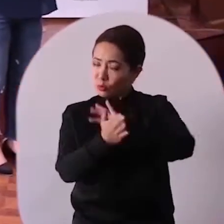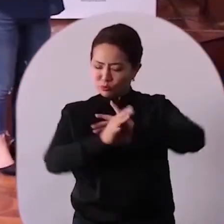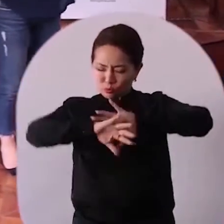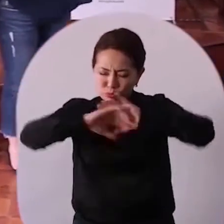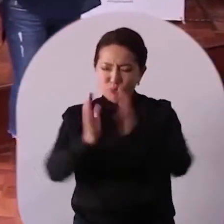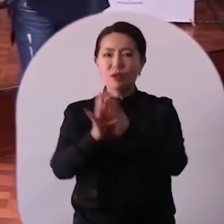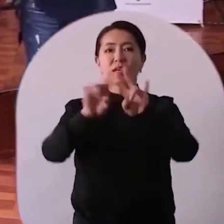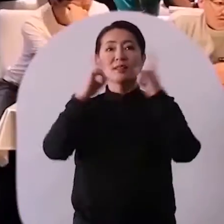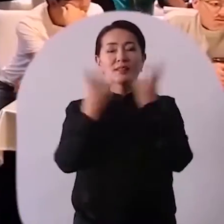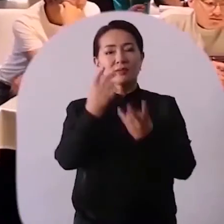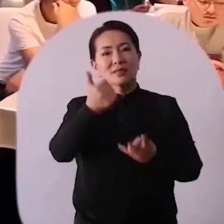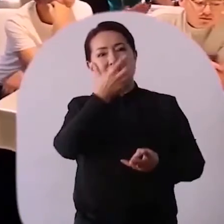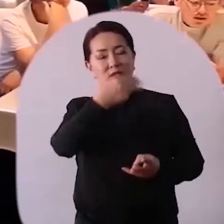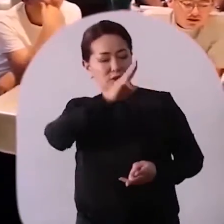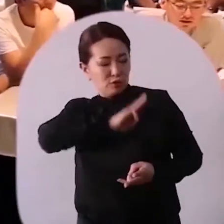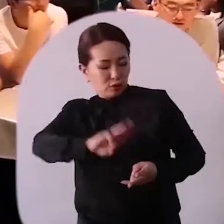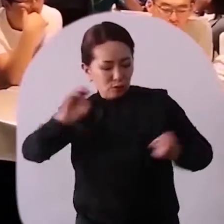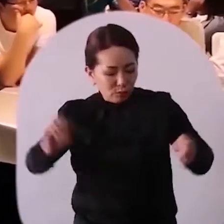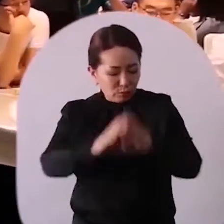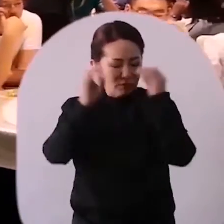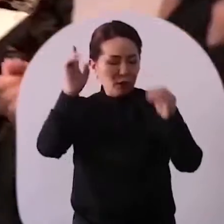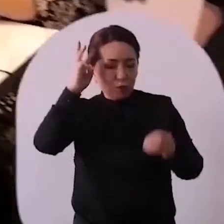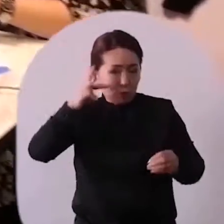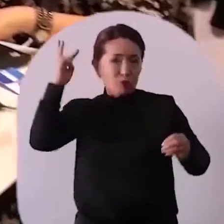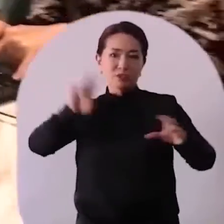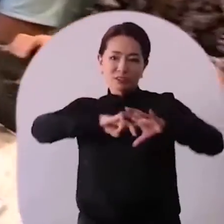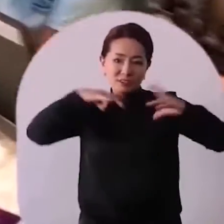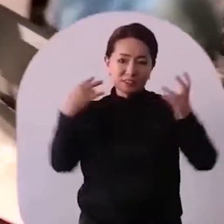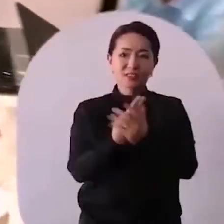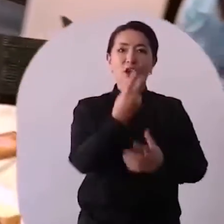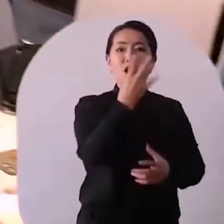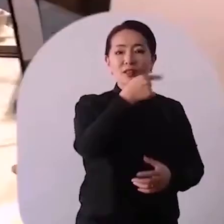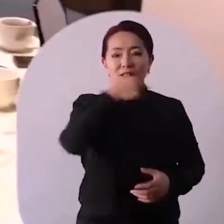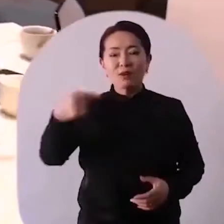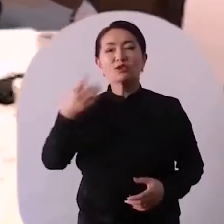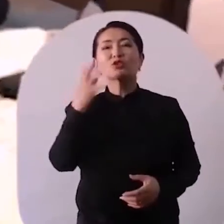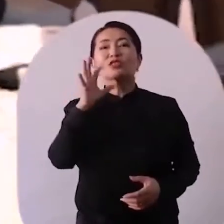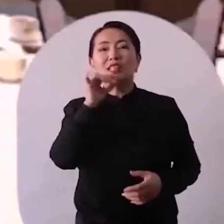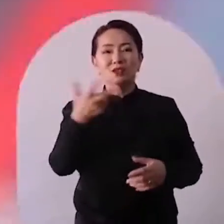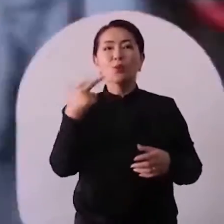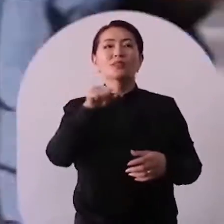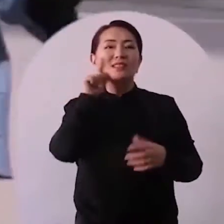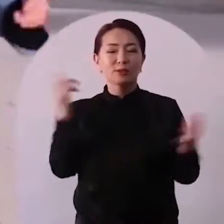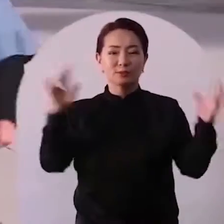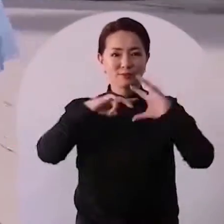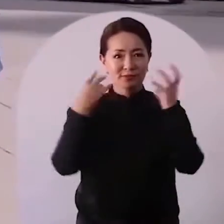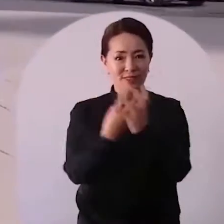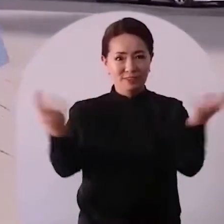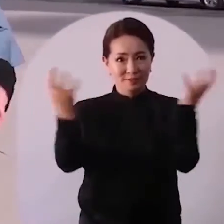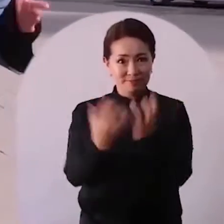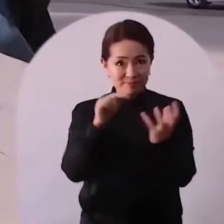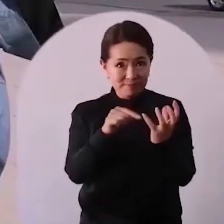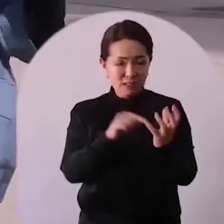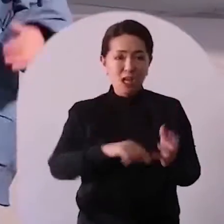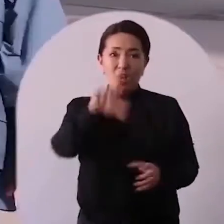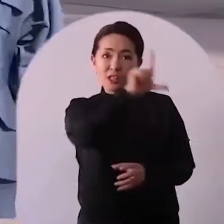сайн сайхны төлөө хийж бүтээх хүсэл мөрөөдлөөрөө нэгдсэн 25-аас 40 насны 30 залуус нэгдсэн байлаа. Лид Монголиа